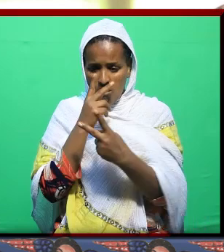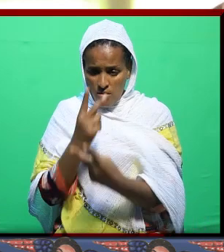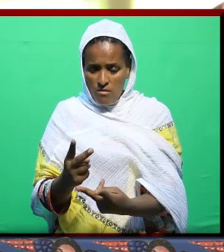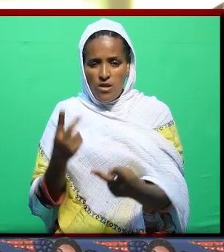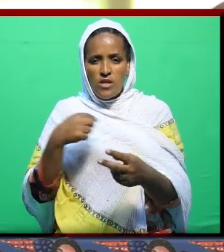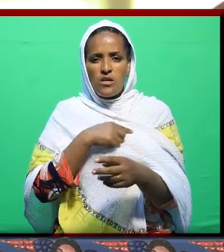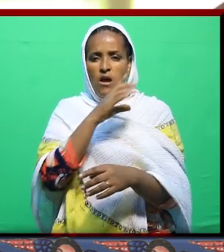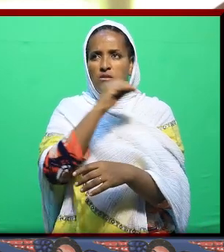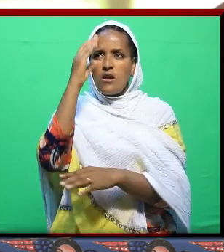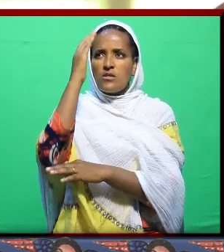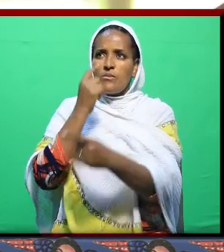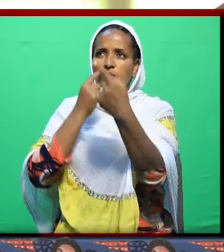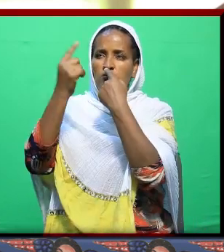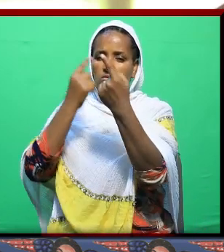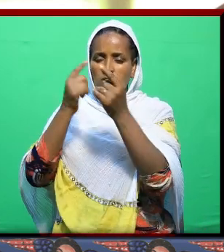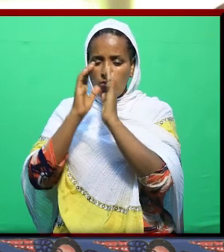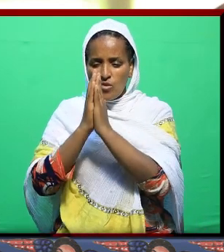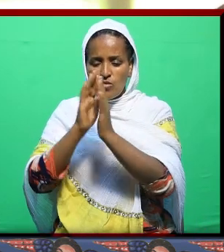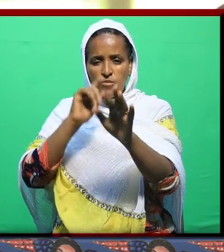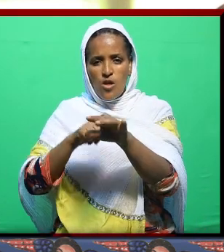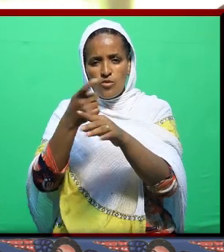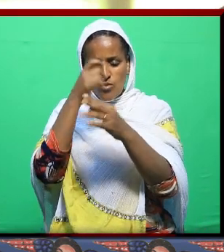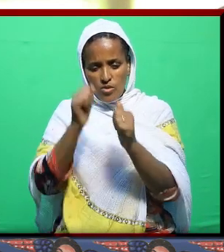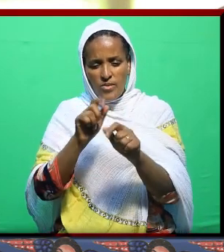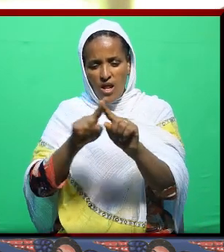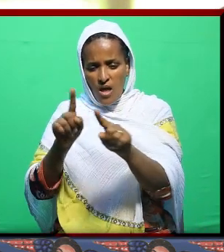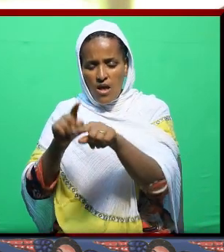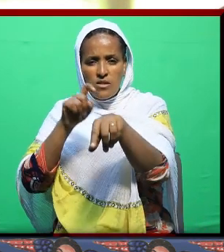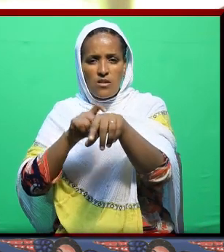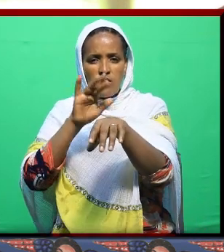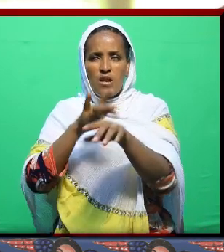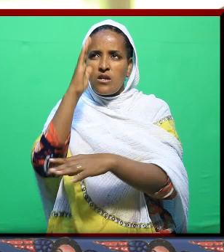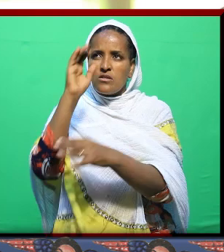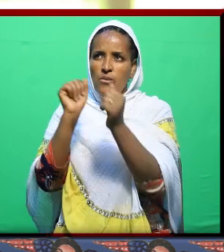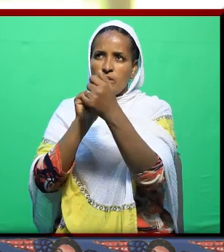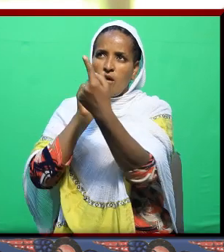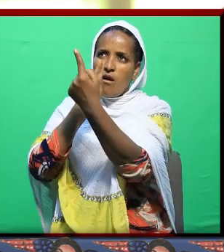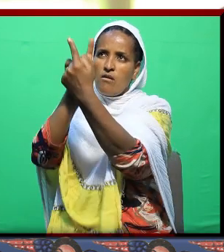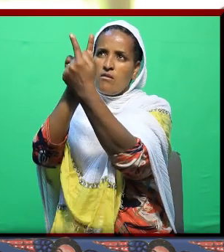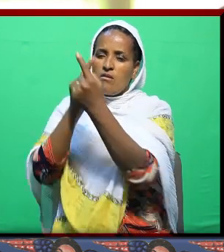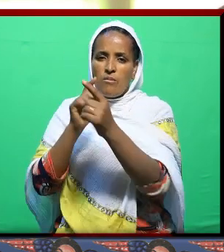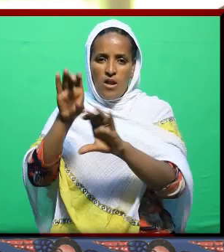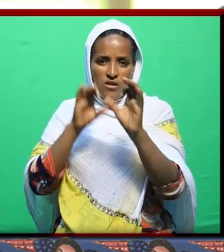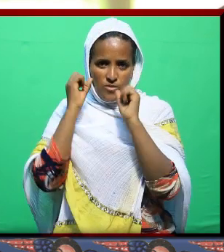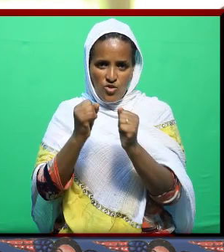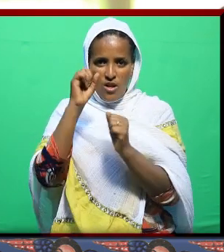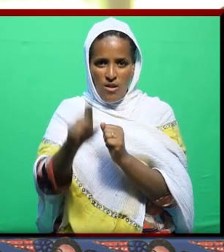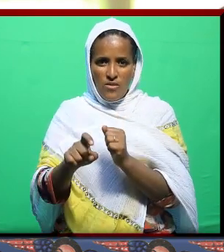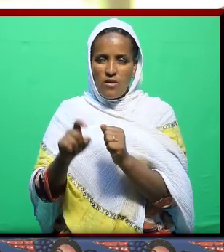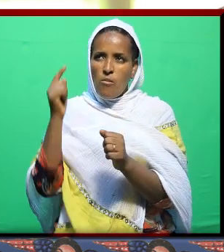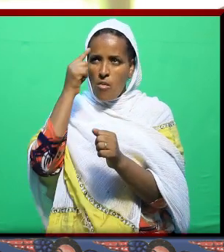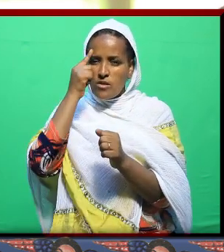ስናስብ እኛና እግዚአብሔር የምንነጋገርበት በጸሎትም ሰዓት ሊሆን ይችላል። በተለያየ ሰዓት ላይ ከእግዚአብሔር ጋር ግንኙነት ማድረግ መቻል